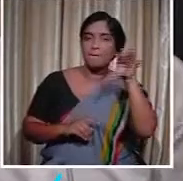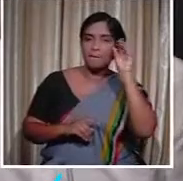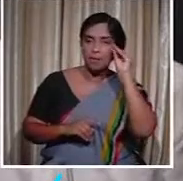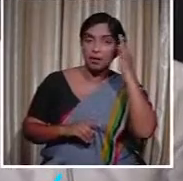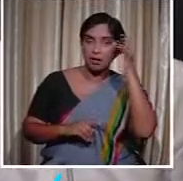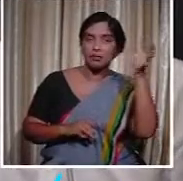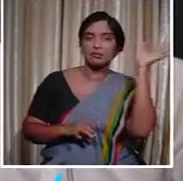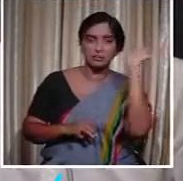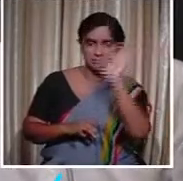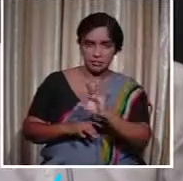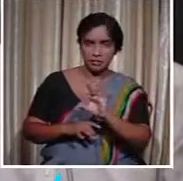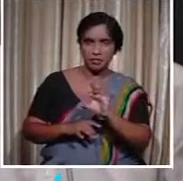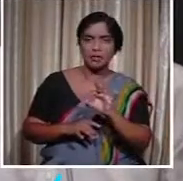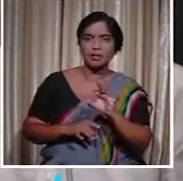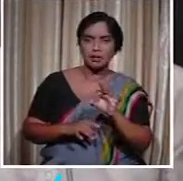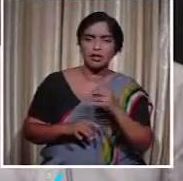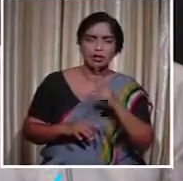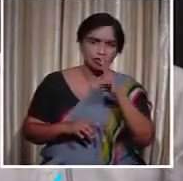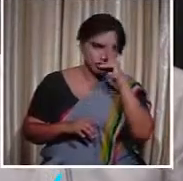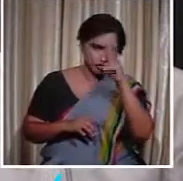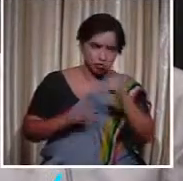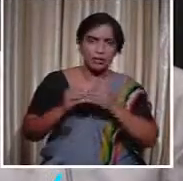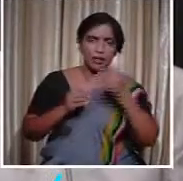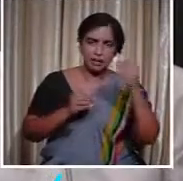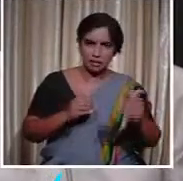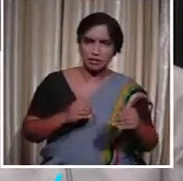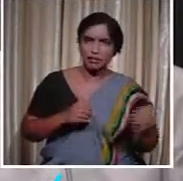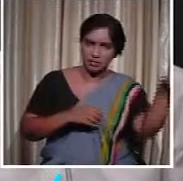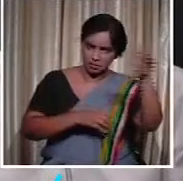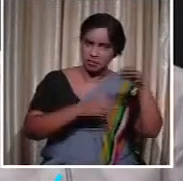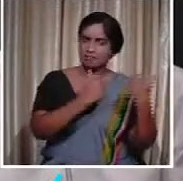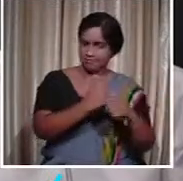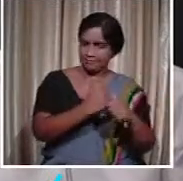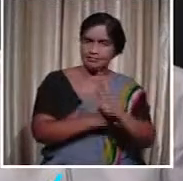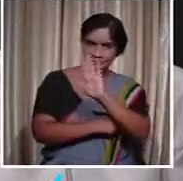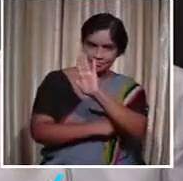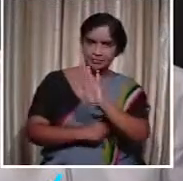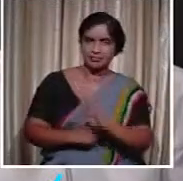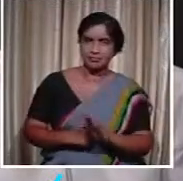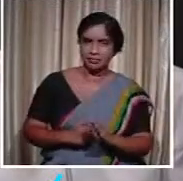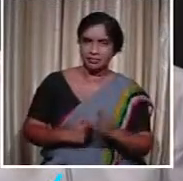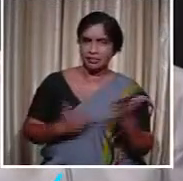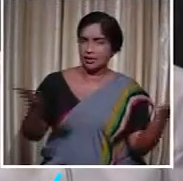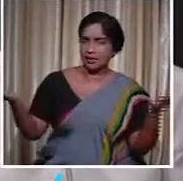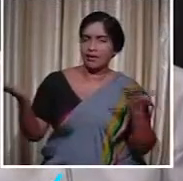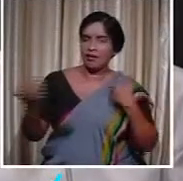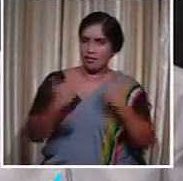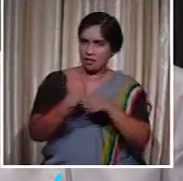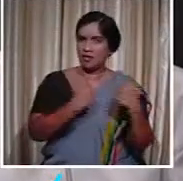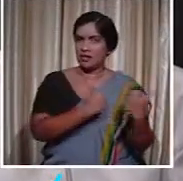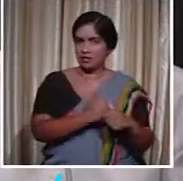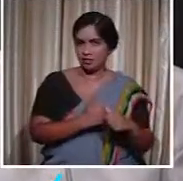කාන්තාවක් ඉදිරිපත් කරන්න ඉතින් මට තව සුමාන දෙකක් දෙන්න මේ කට්ටිය තේව හදාගන්න එතකොට හරින්න මං දෙපැත්තම හදලා දෙන්න